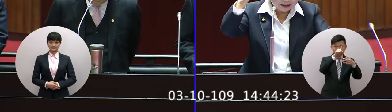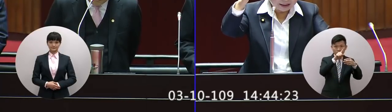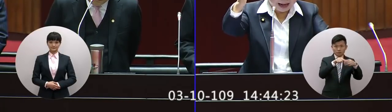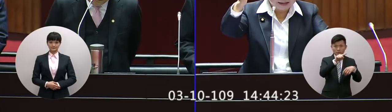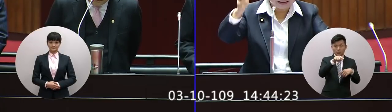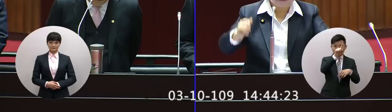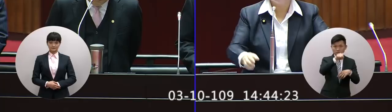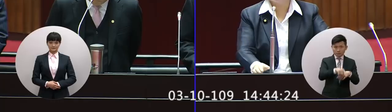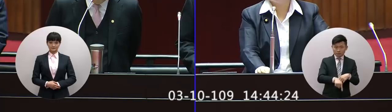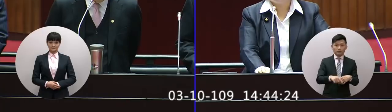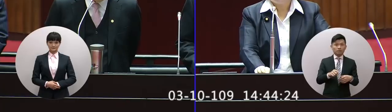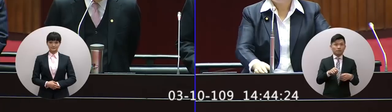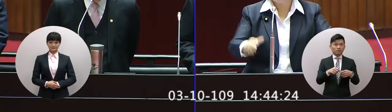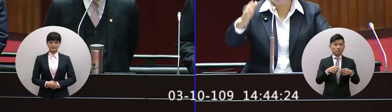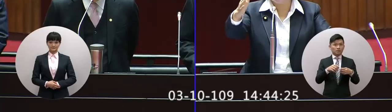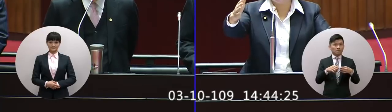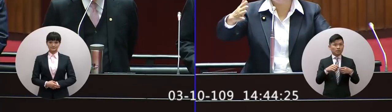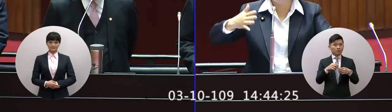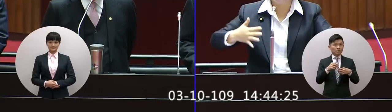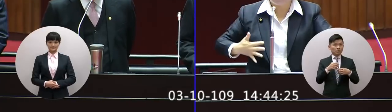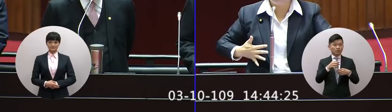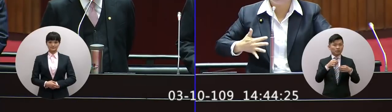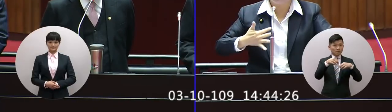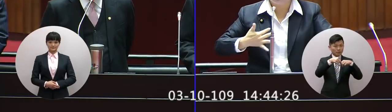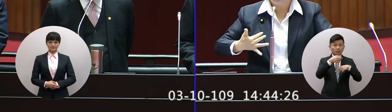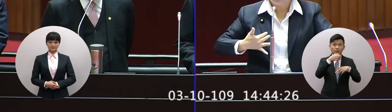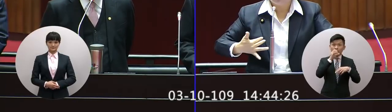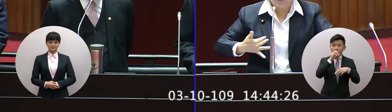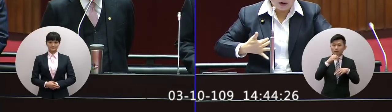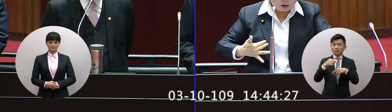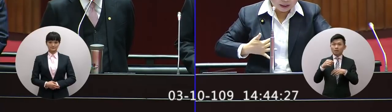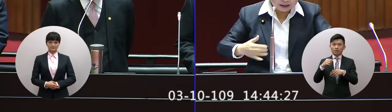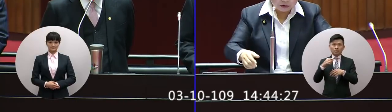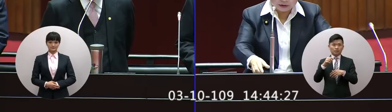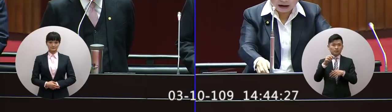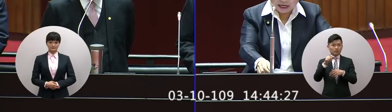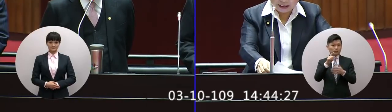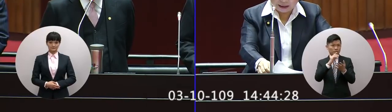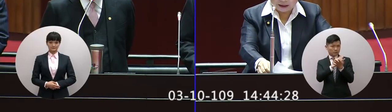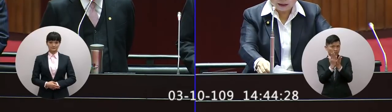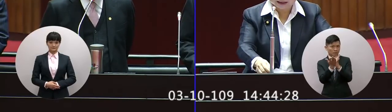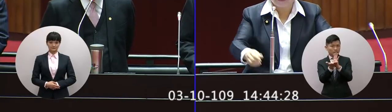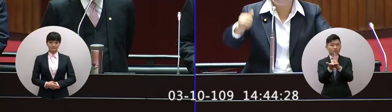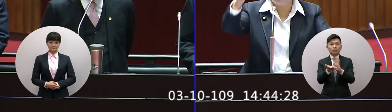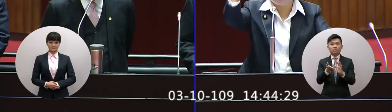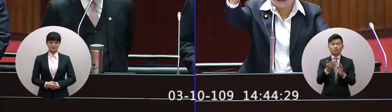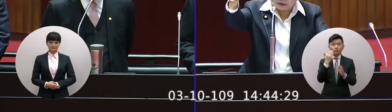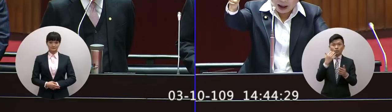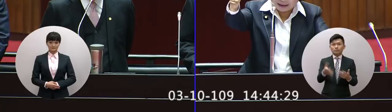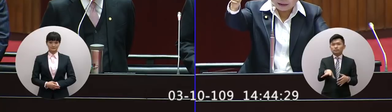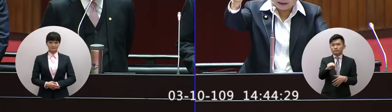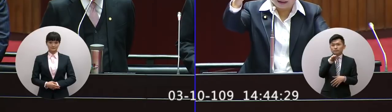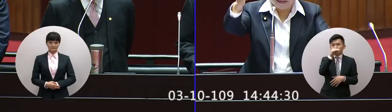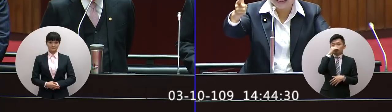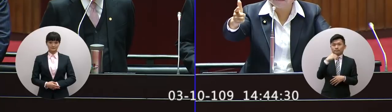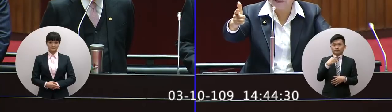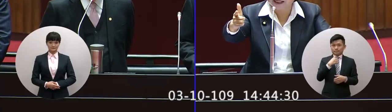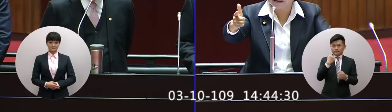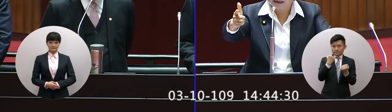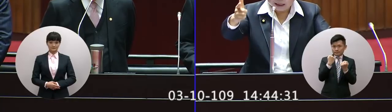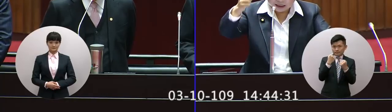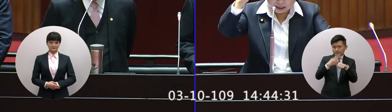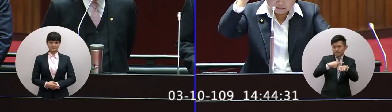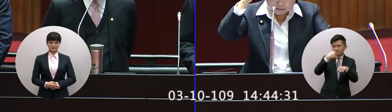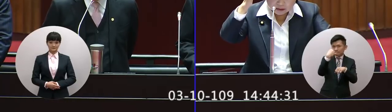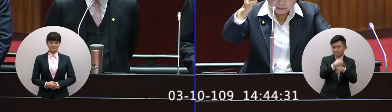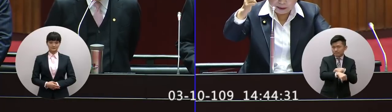镍、单氧型这些的致癌物，如果进入到人体，跟不良习惯、跟慢性